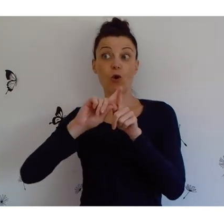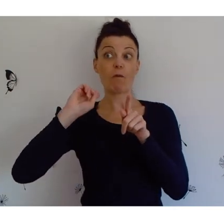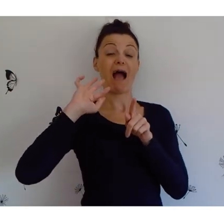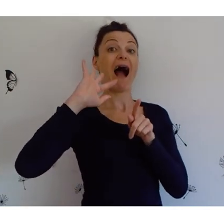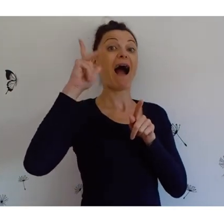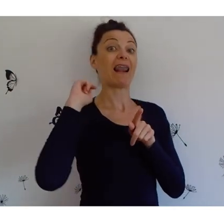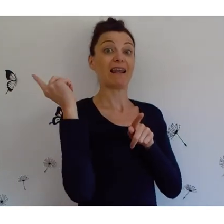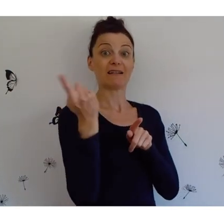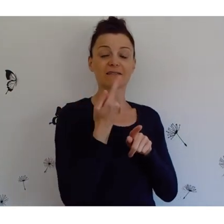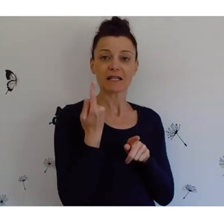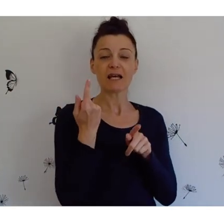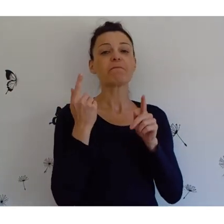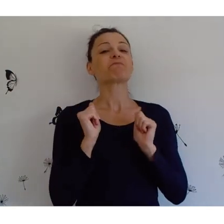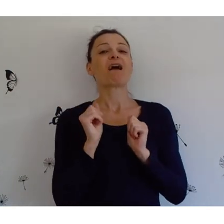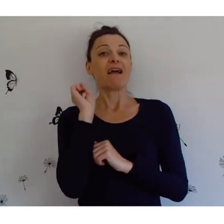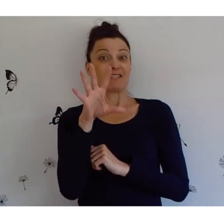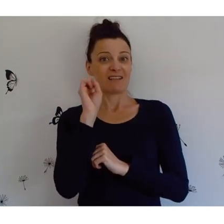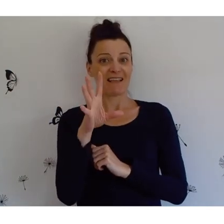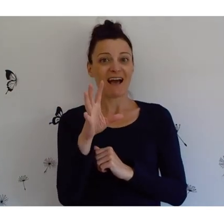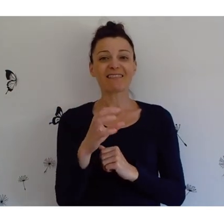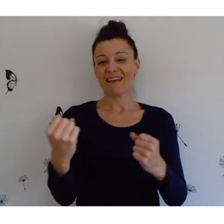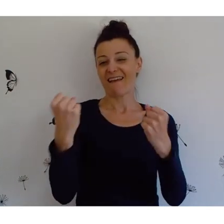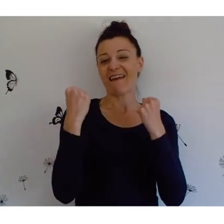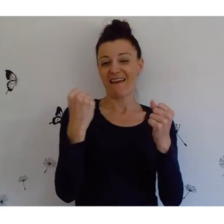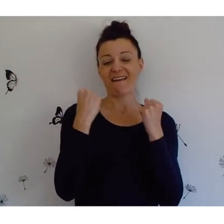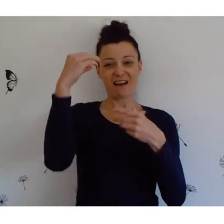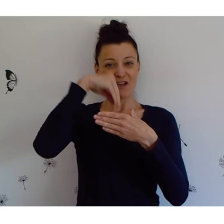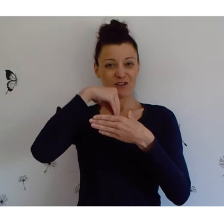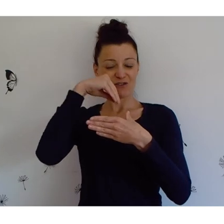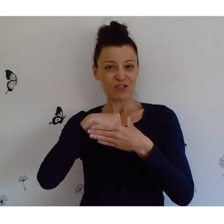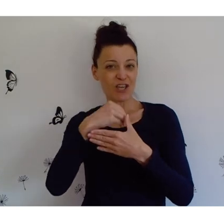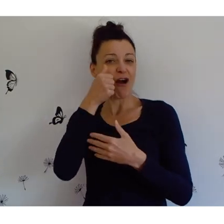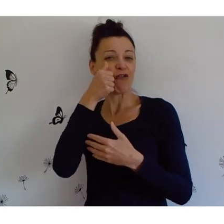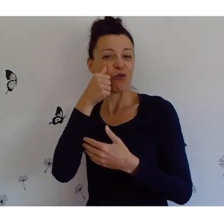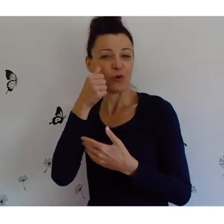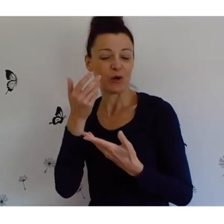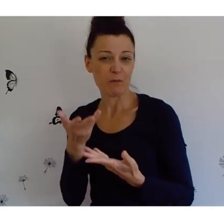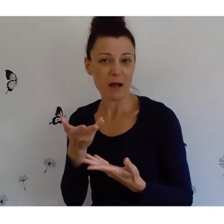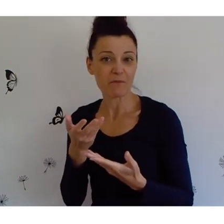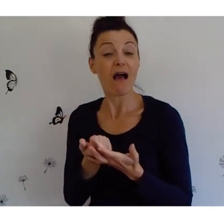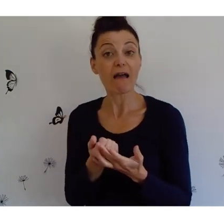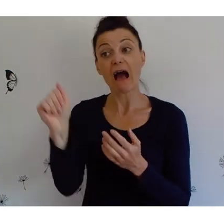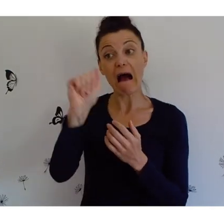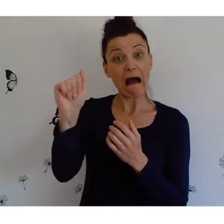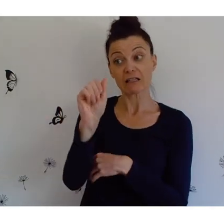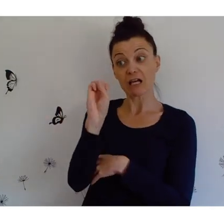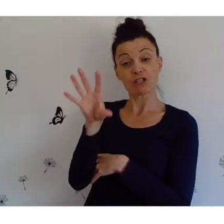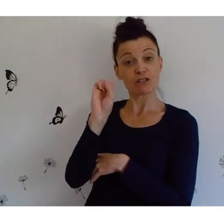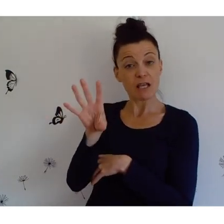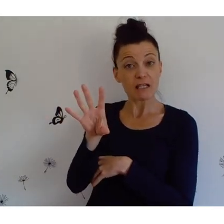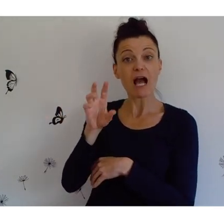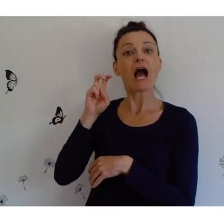L'insegnante era piena di energia e molto furba. Le insegnò diversi modi di